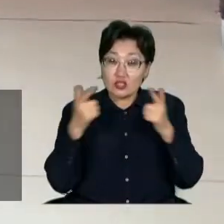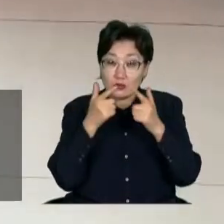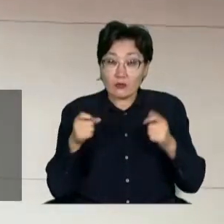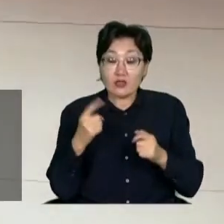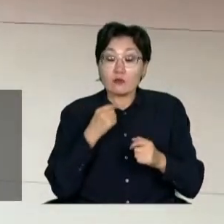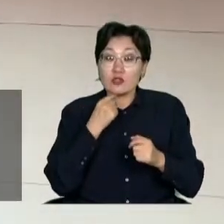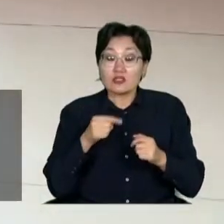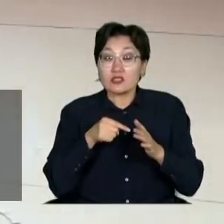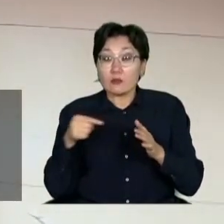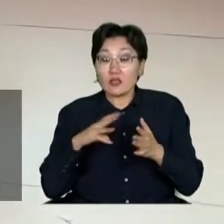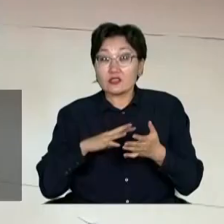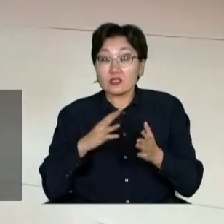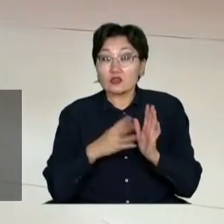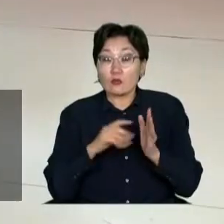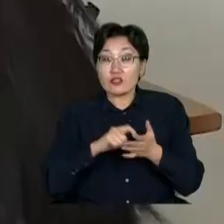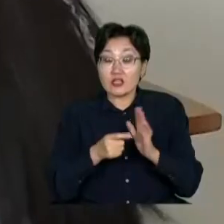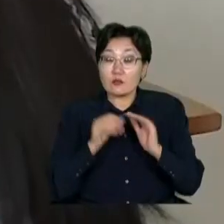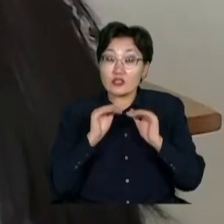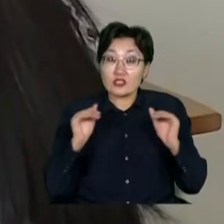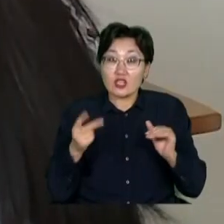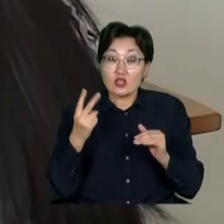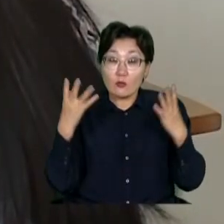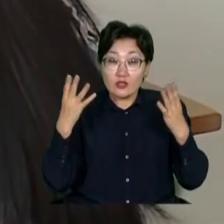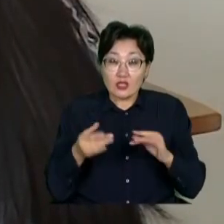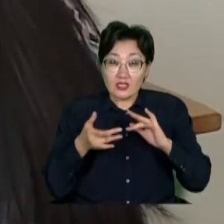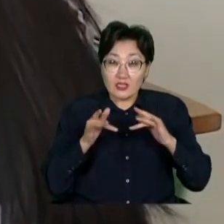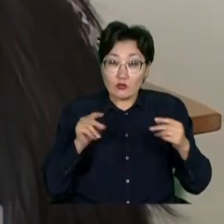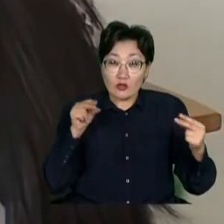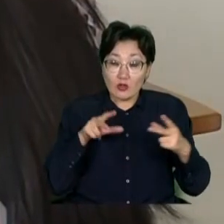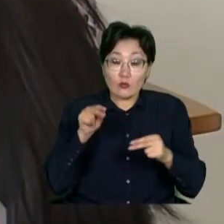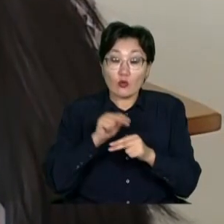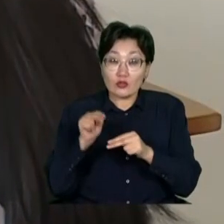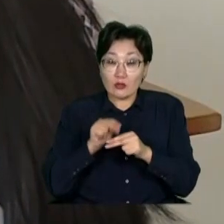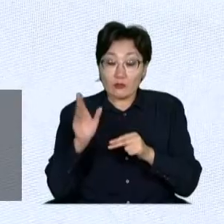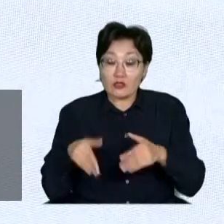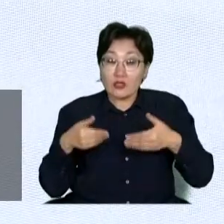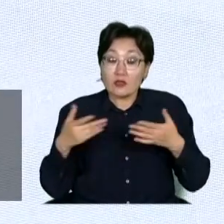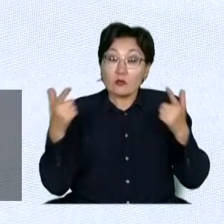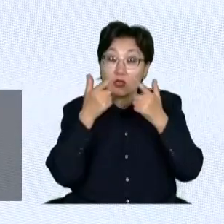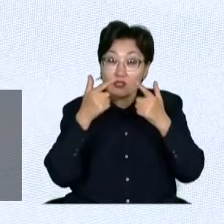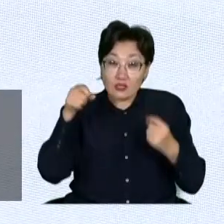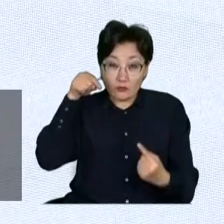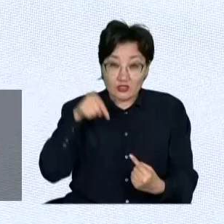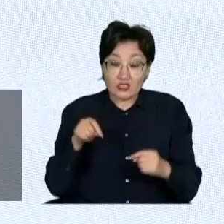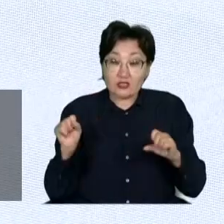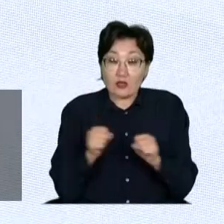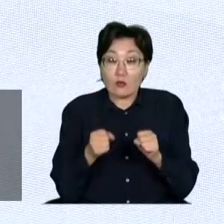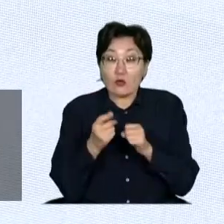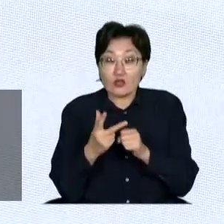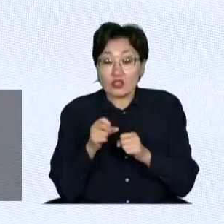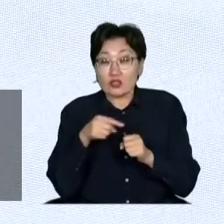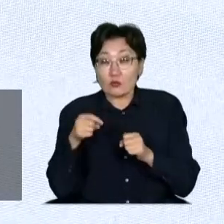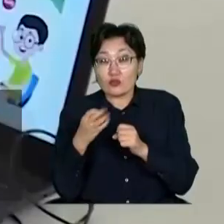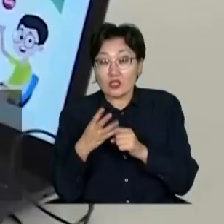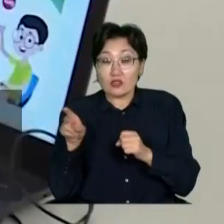Бірінші сыныптан 9-шы сыныпқа дейінгі оқушылар 2 күн онлайн оқиды. Қазгидромет ұсынған ақпарға сенсек, аяз 13-ші,